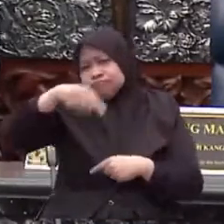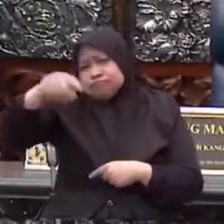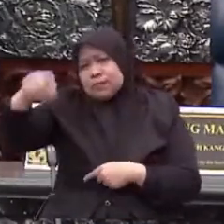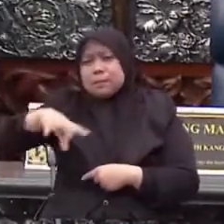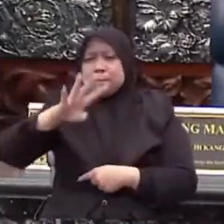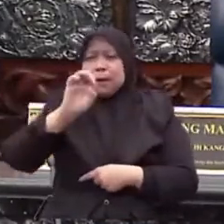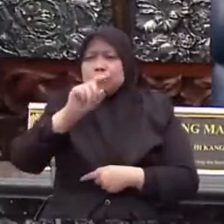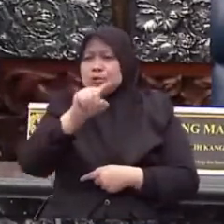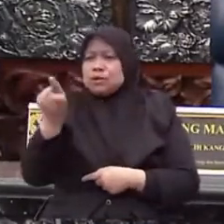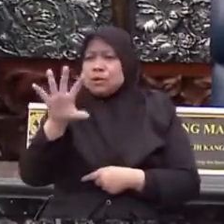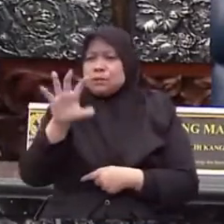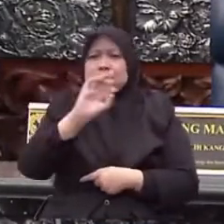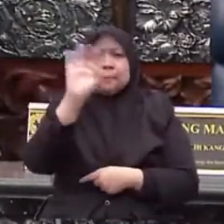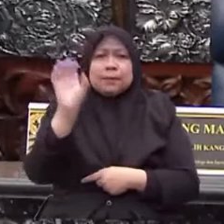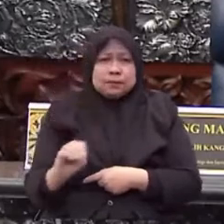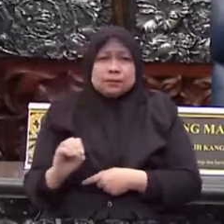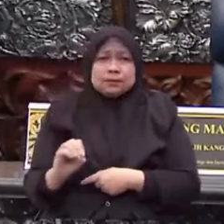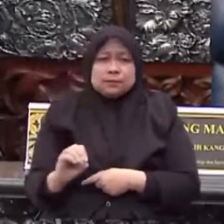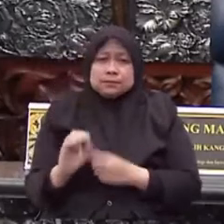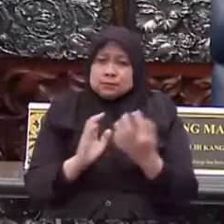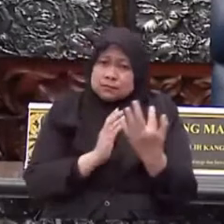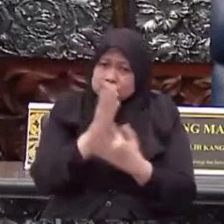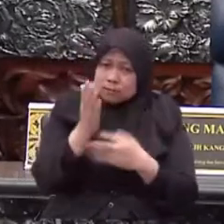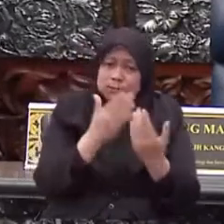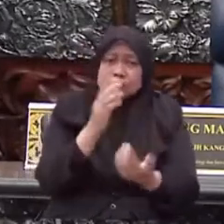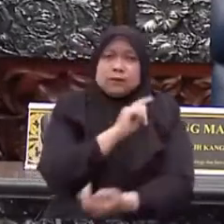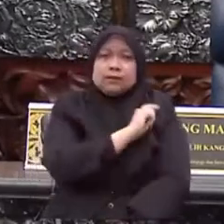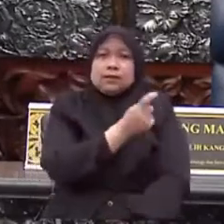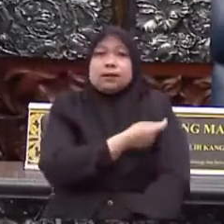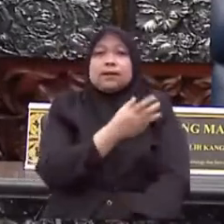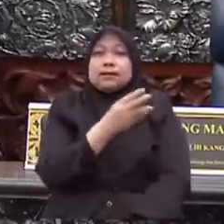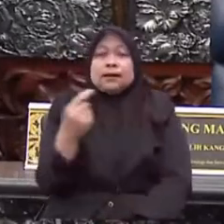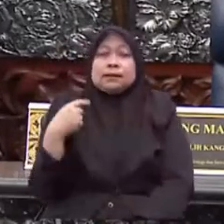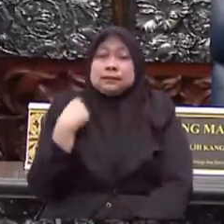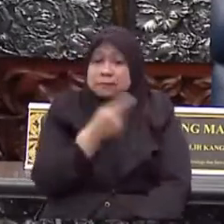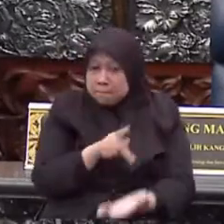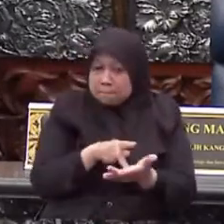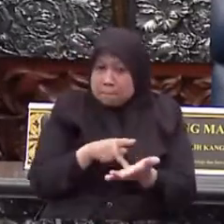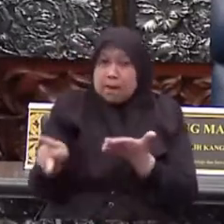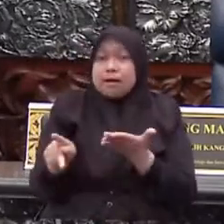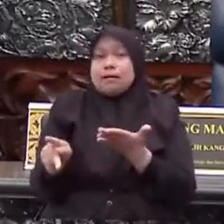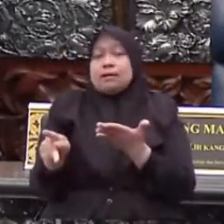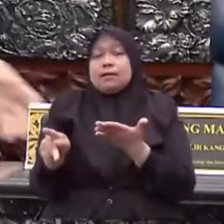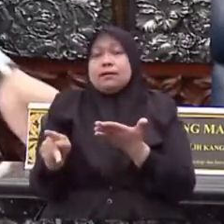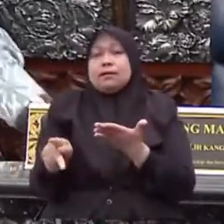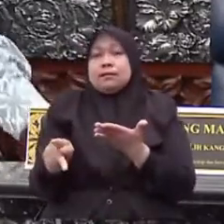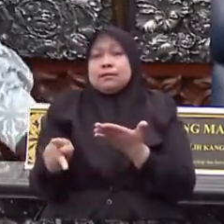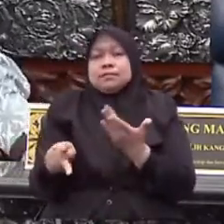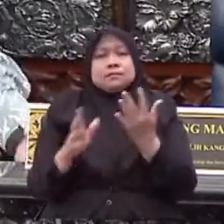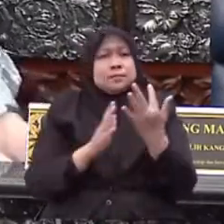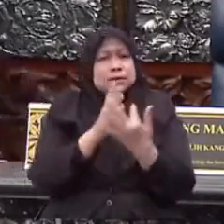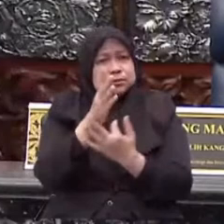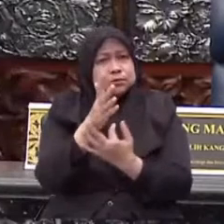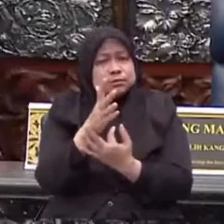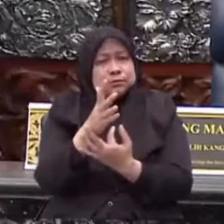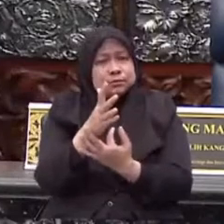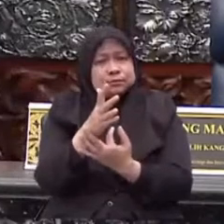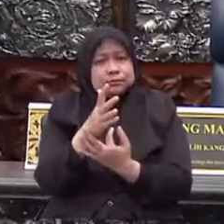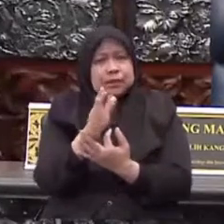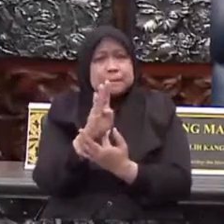40 sehingga 50 pratos energi dan kita membayar akses energi ini menurut